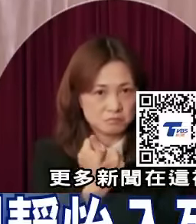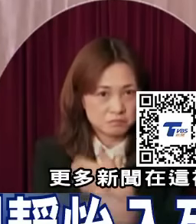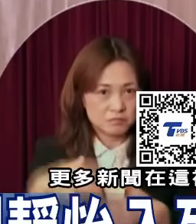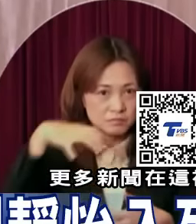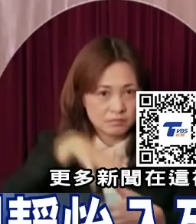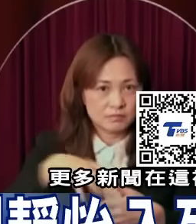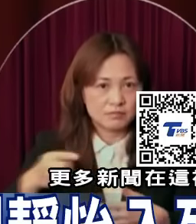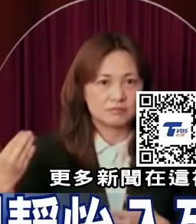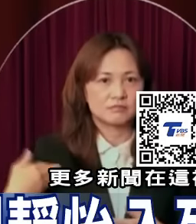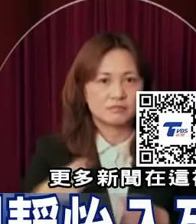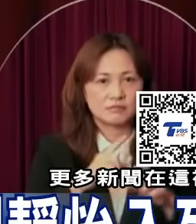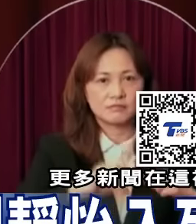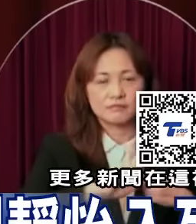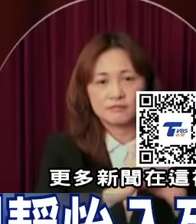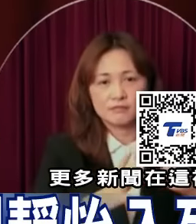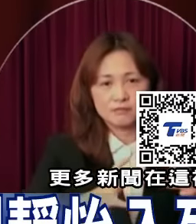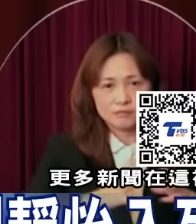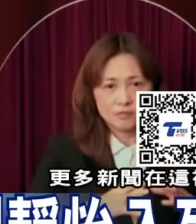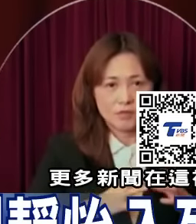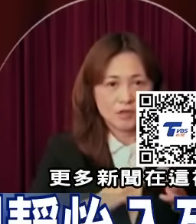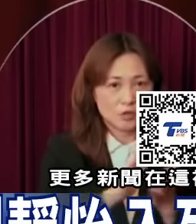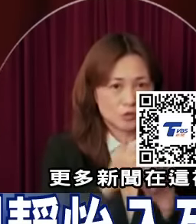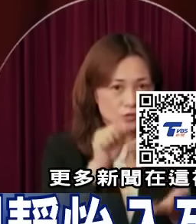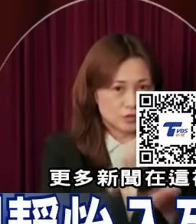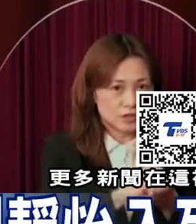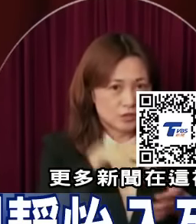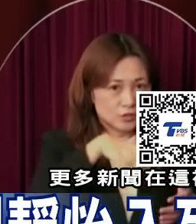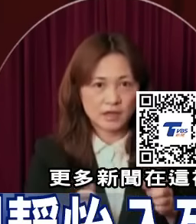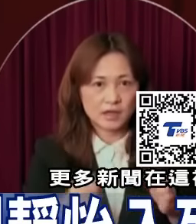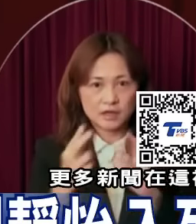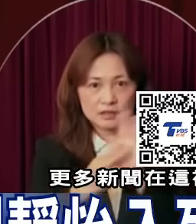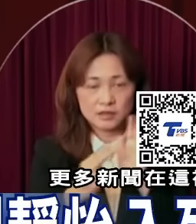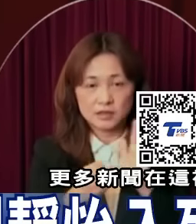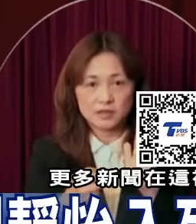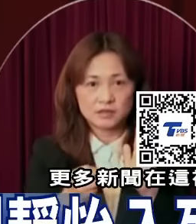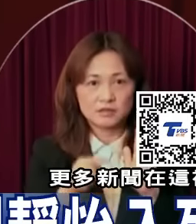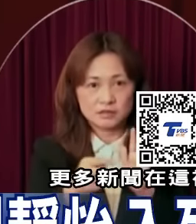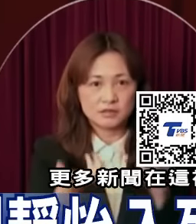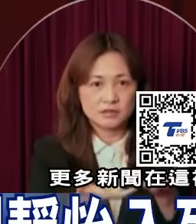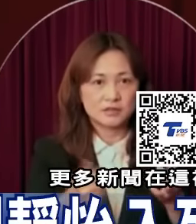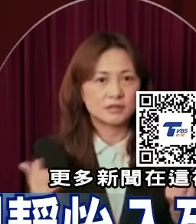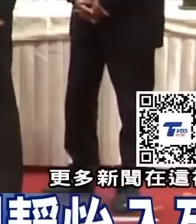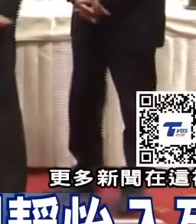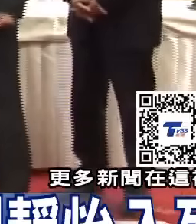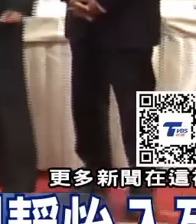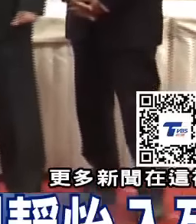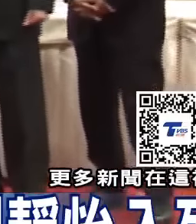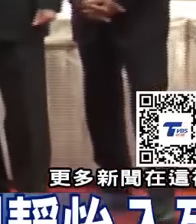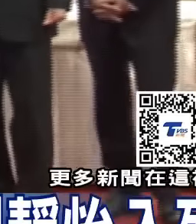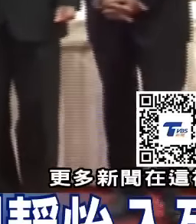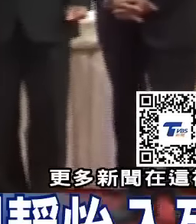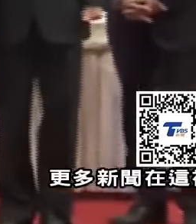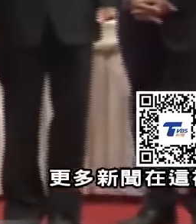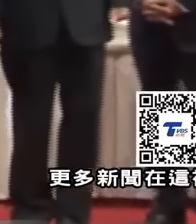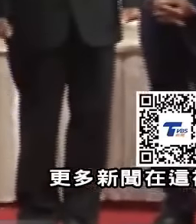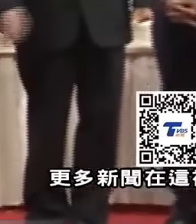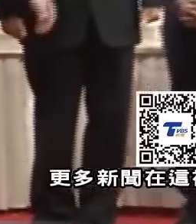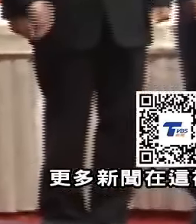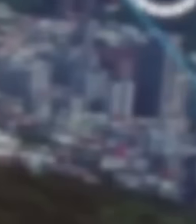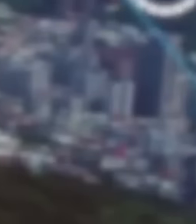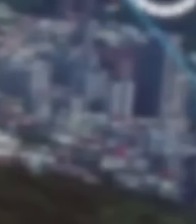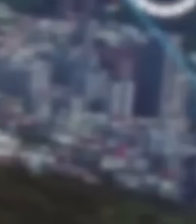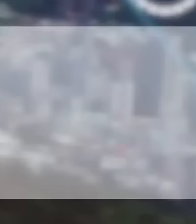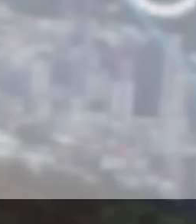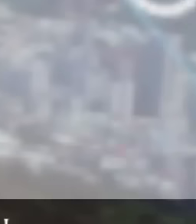提出七位大法官人选，但这名单送进立法院后，势必再掀新的一波朝野攻防。TVBS 新闻综合报